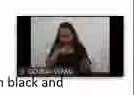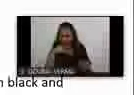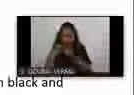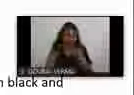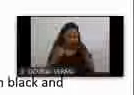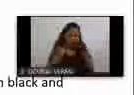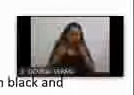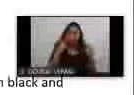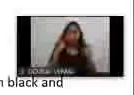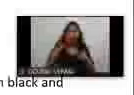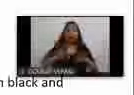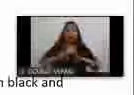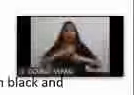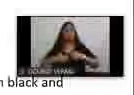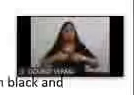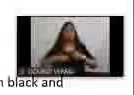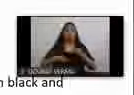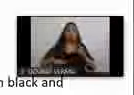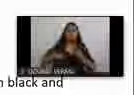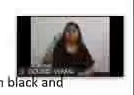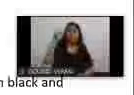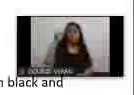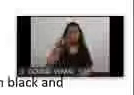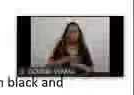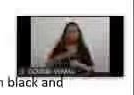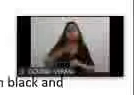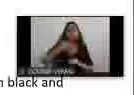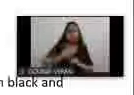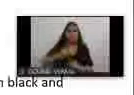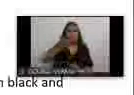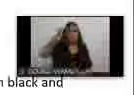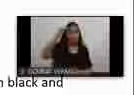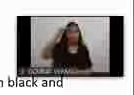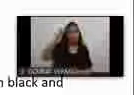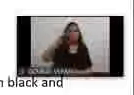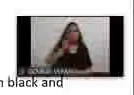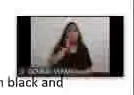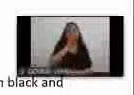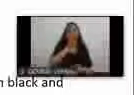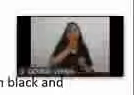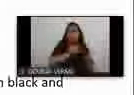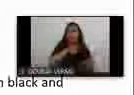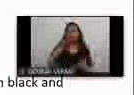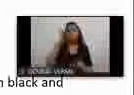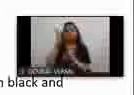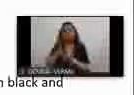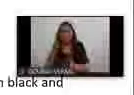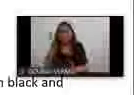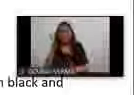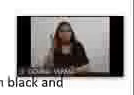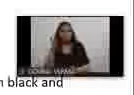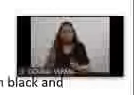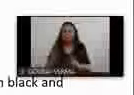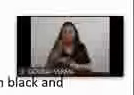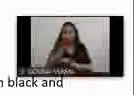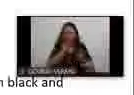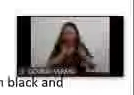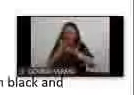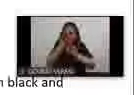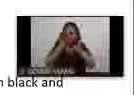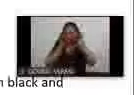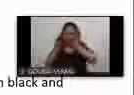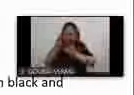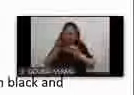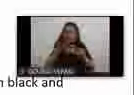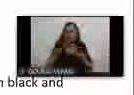दिखाएगा. 3 से 4 साल के अंदर वो जो टॉयज है, स्टैकिंग, अरेंजिंग, जो 1 से 2 साल के अंदर बर्तन